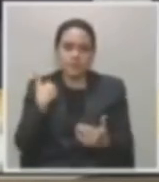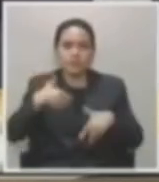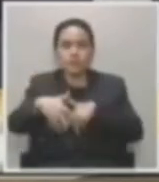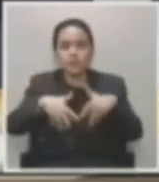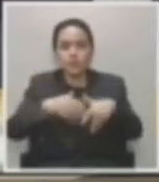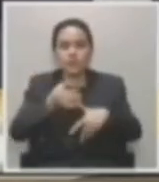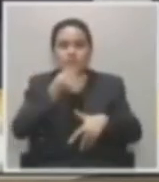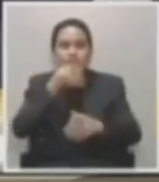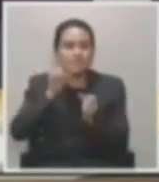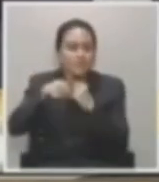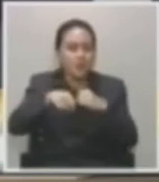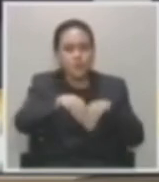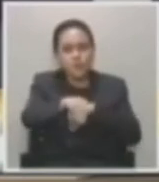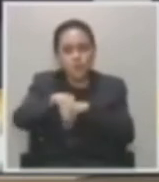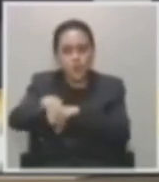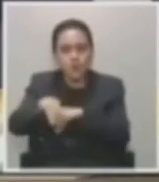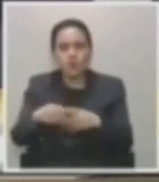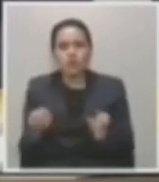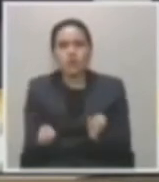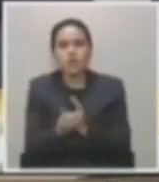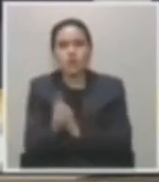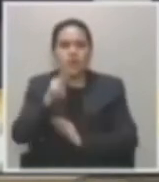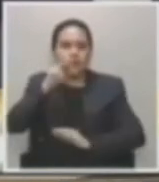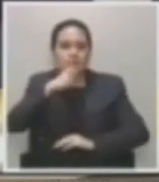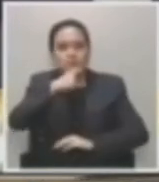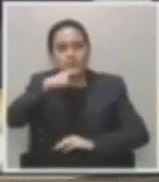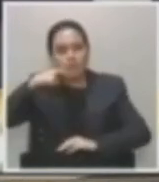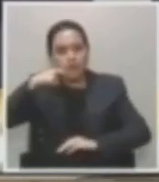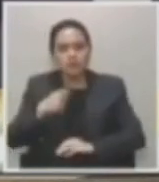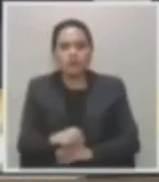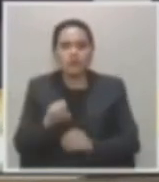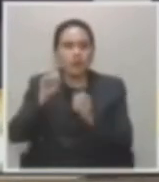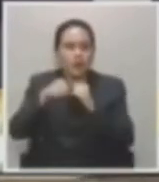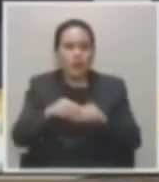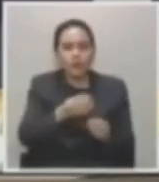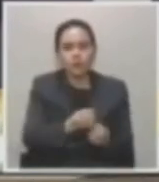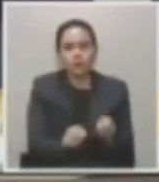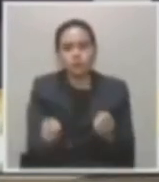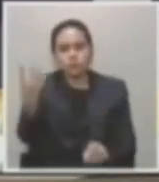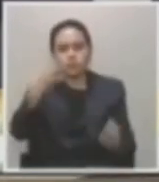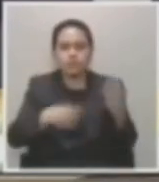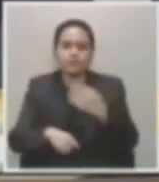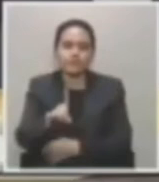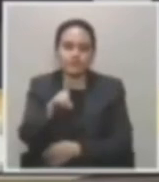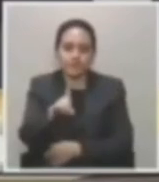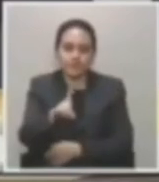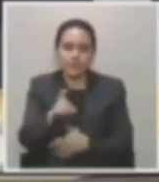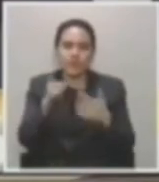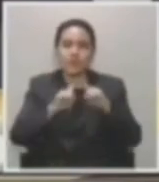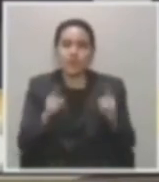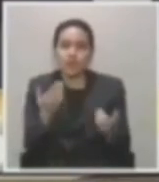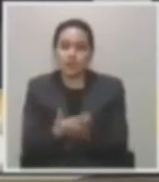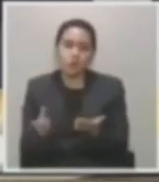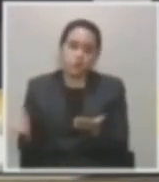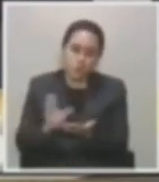ผลกระทบจากภัยแล้งจึงทำให้การผลิตไม่เป็นดังเป้าแต่ขณะเดียวกันครับมีต้นทุนที่มีเ